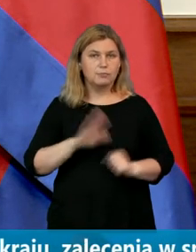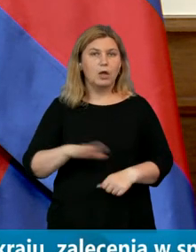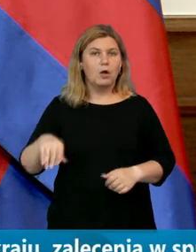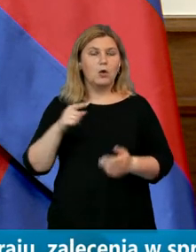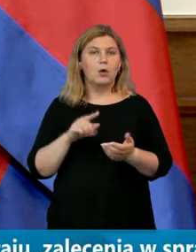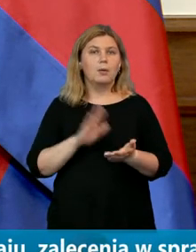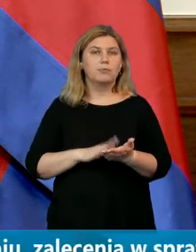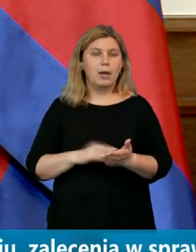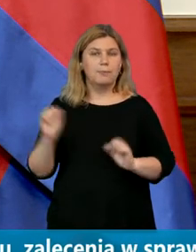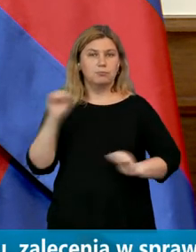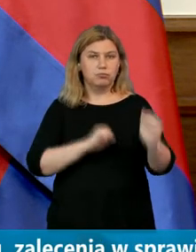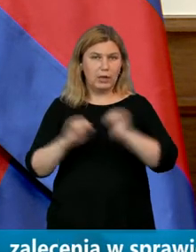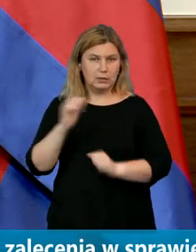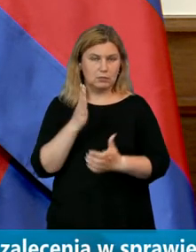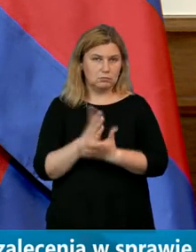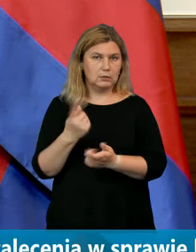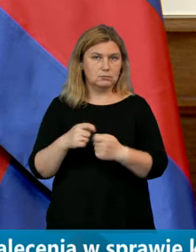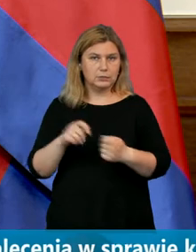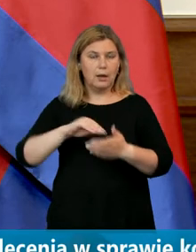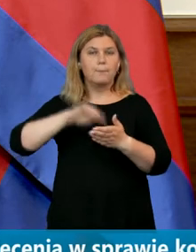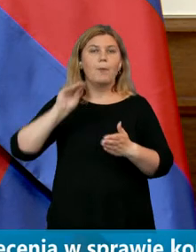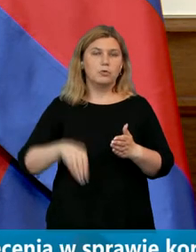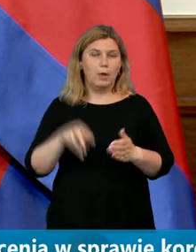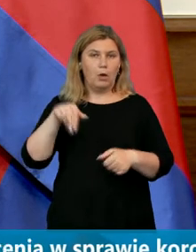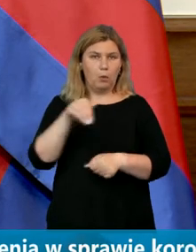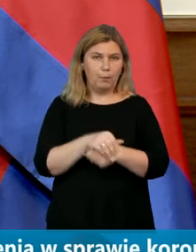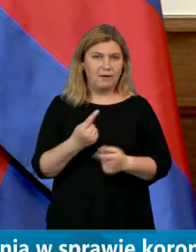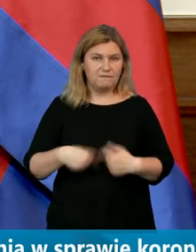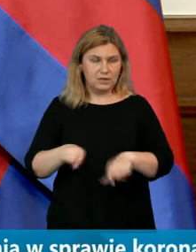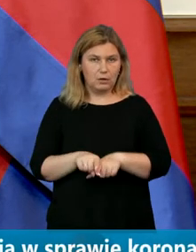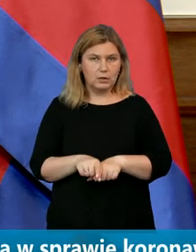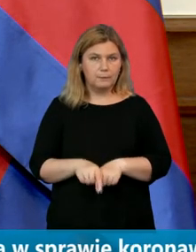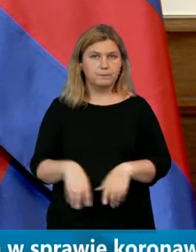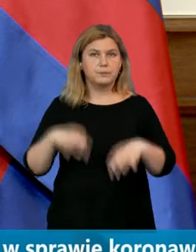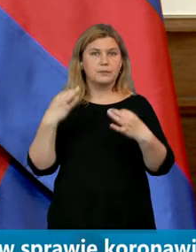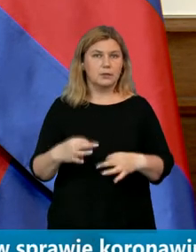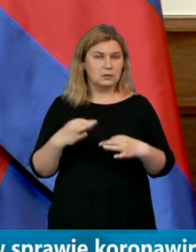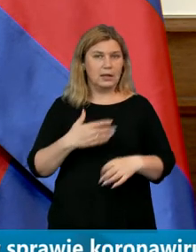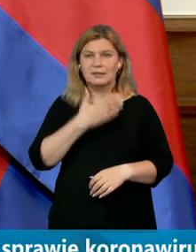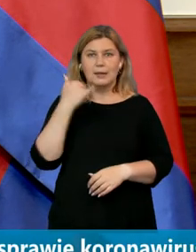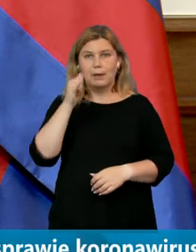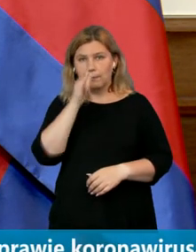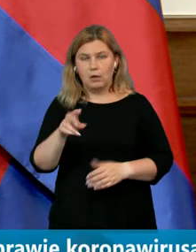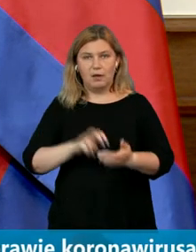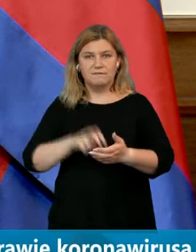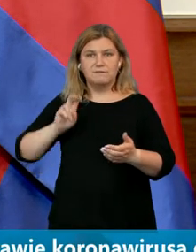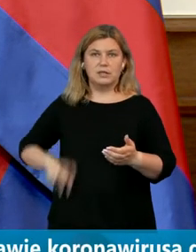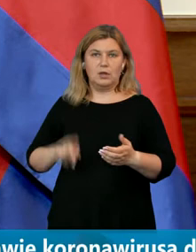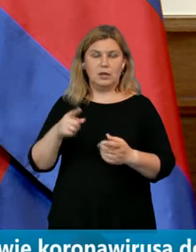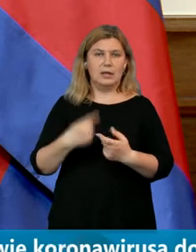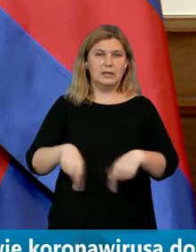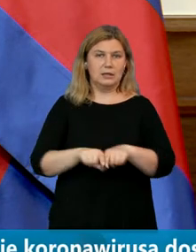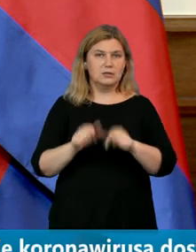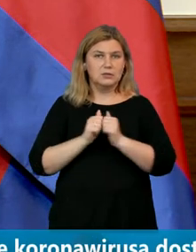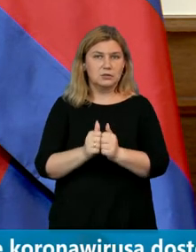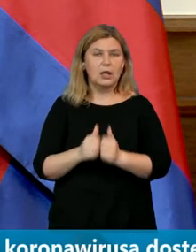ogłoszony przetarg został rozstrzygnięty i podpisana została umowa z wykonawcą. W dniu dzisiejszym nie ma możliwości wycofania się z realizacji tego zadania, z